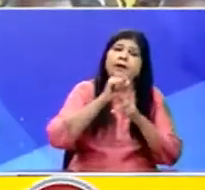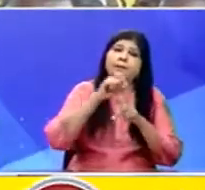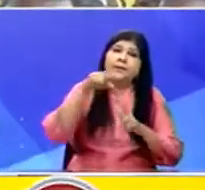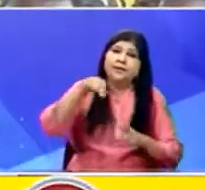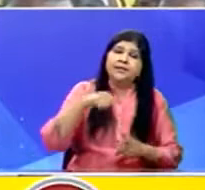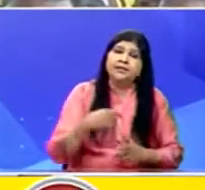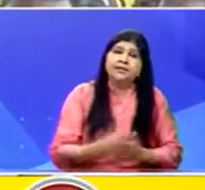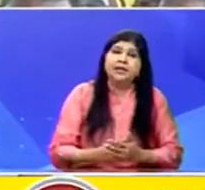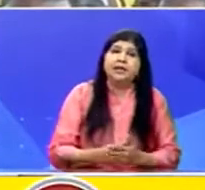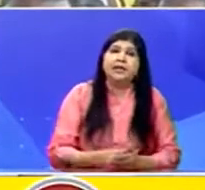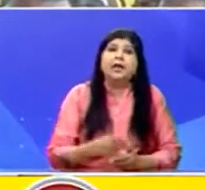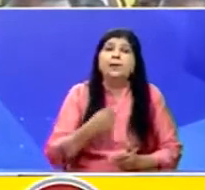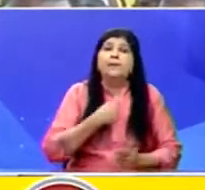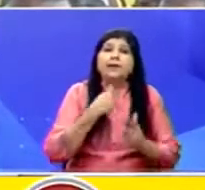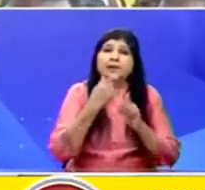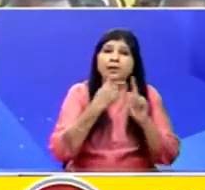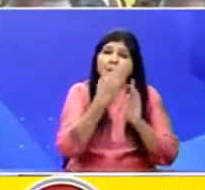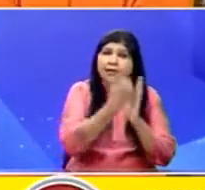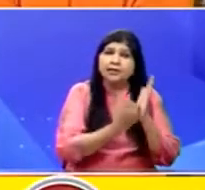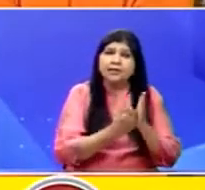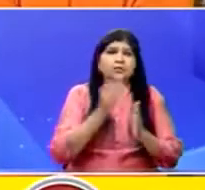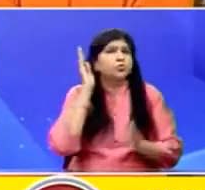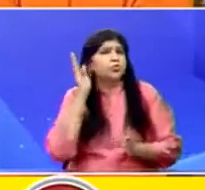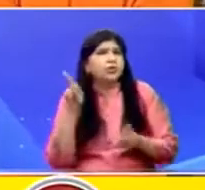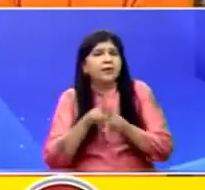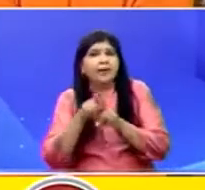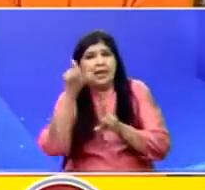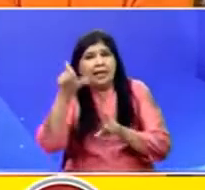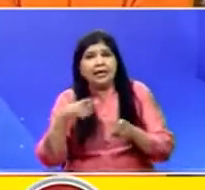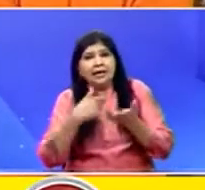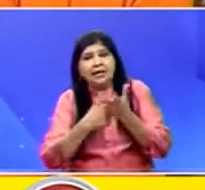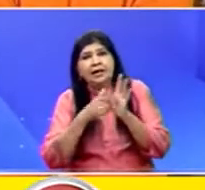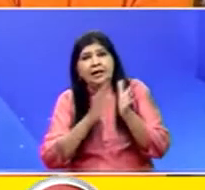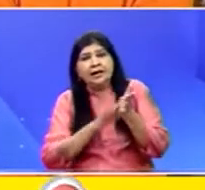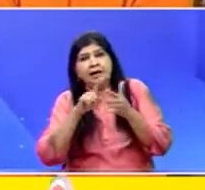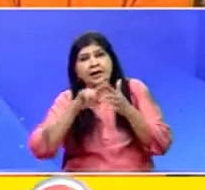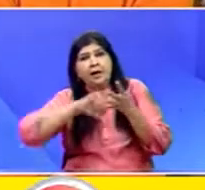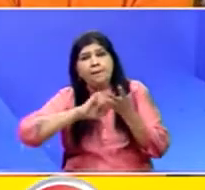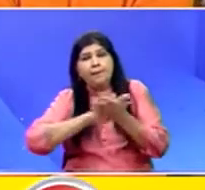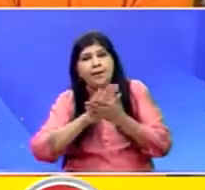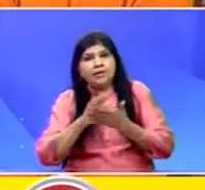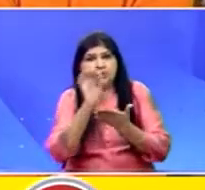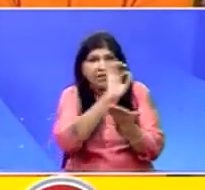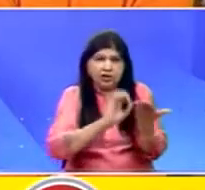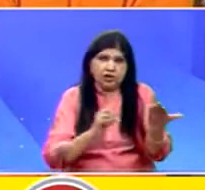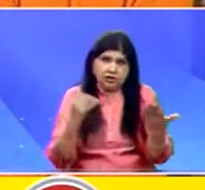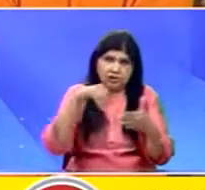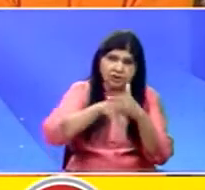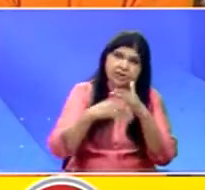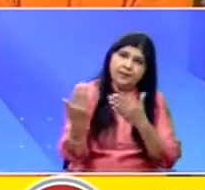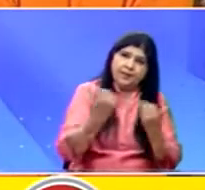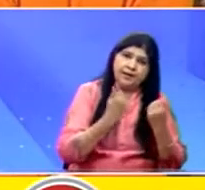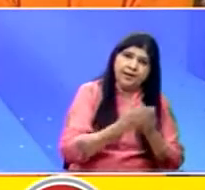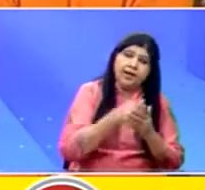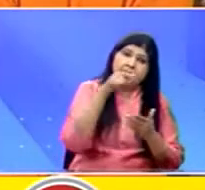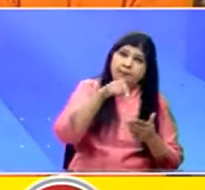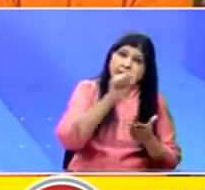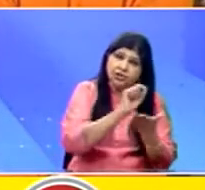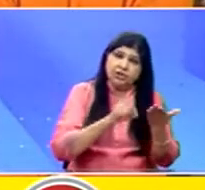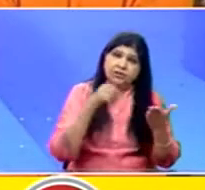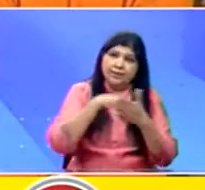से मन की बात के एक श्रोता रमेश जी का पत्र मिला। रमेश जी ने अपने पत्र